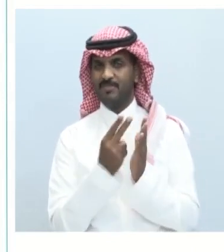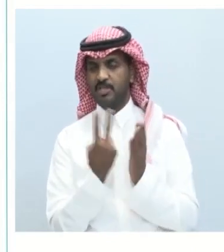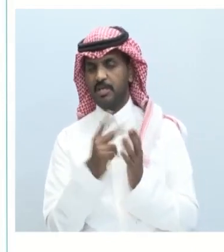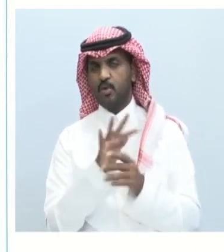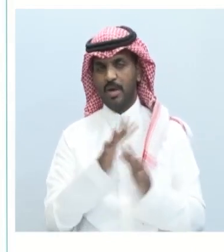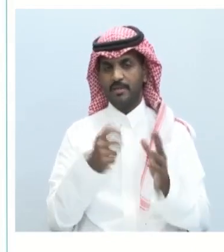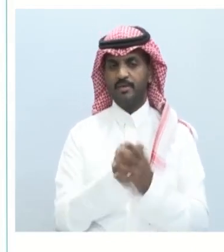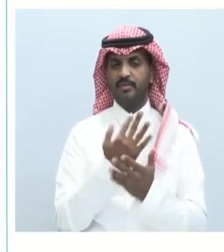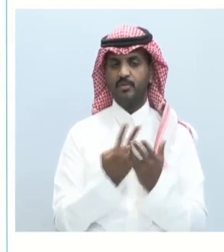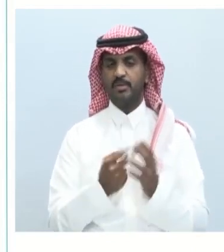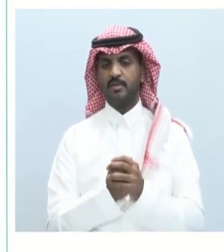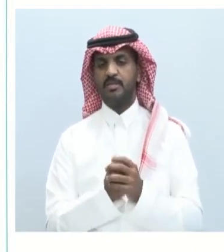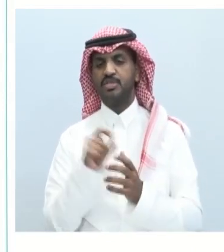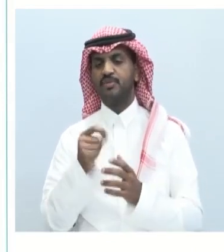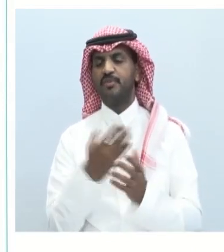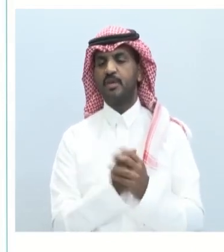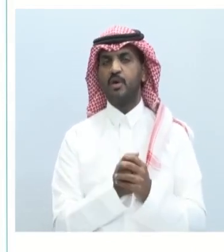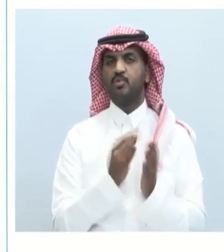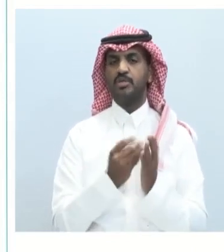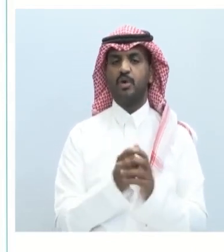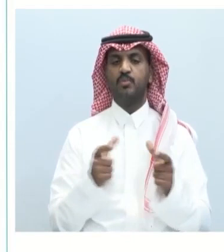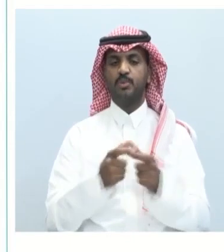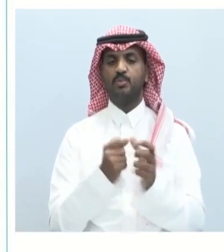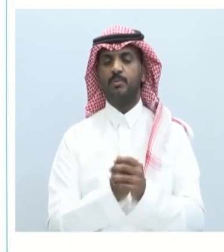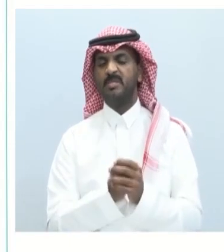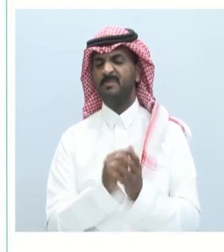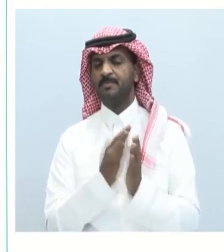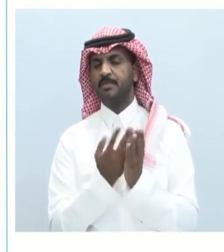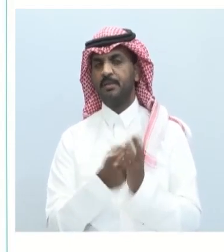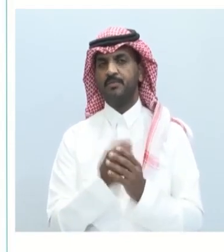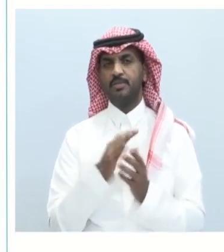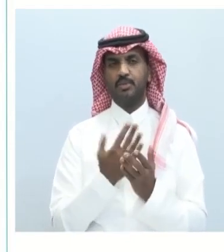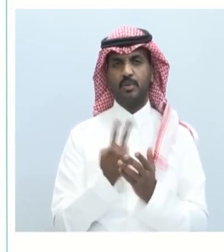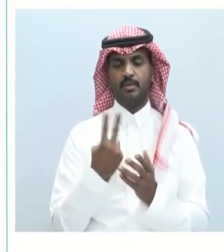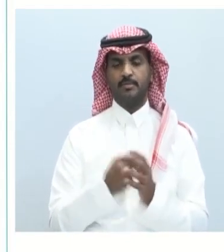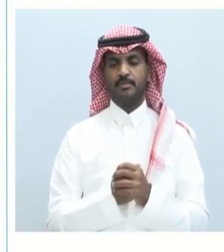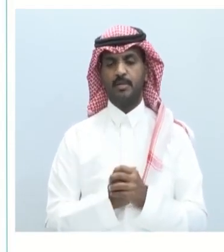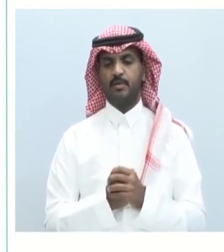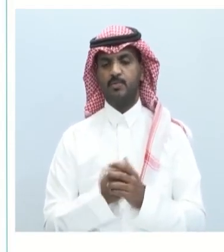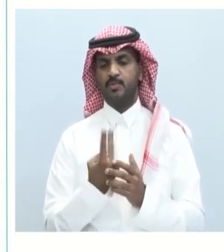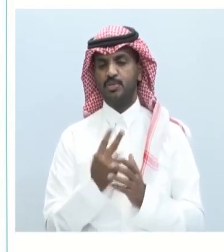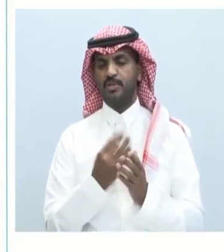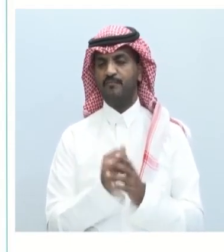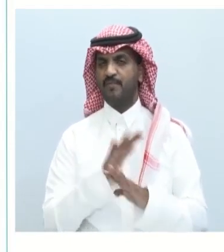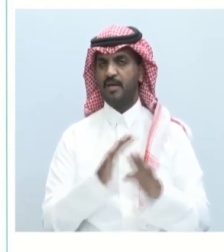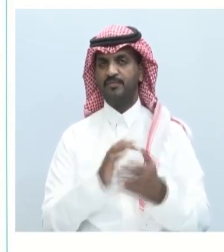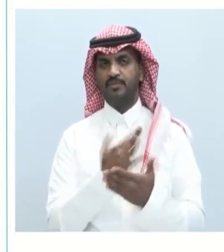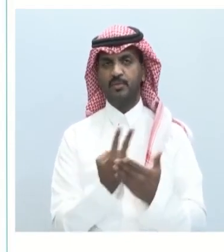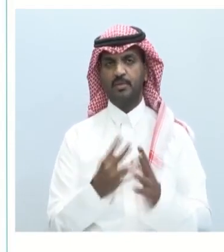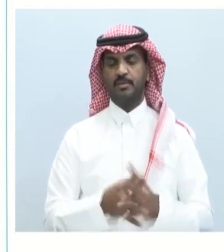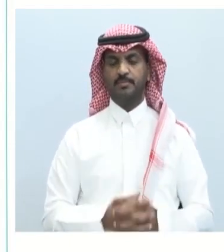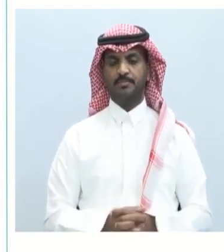اكثر في الجدول الثاني صفر او سجل او مجموعه من السجلات في الجدول الثاني سجل لين فقط في الجدول